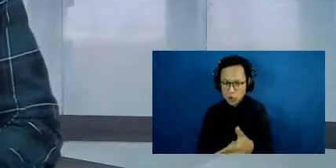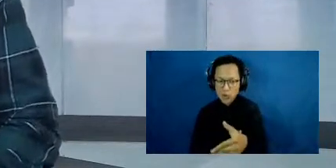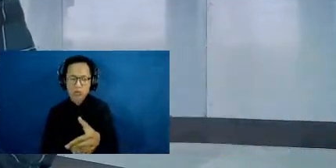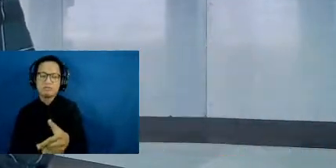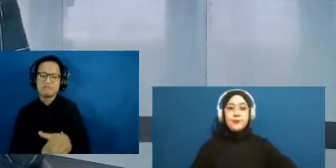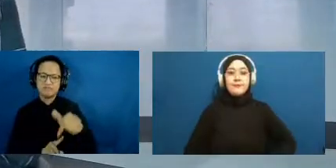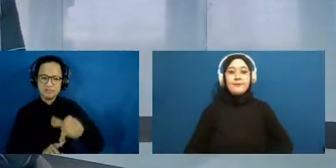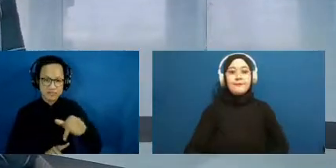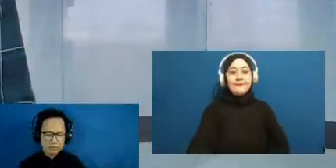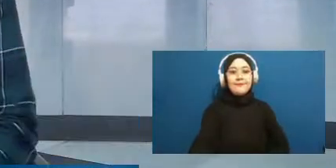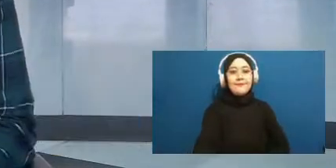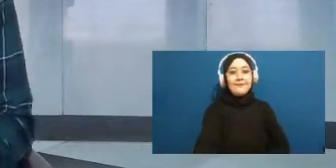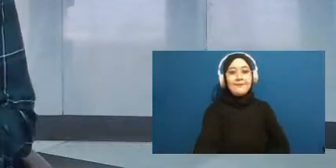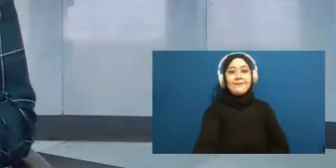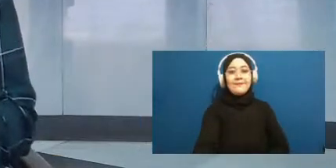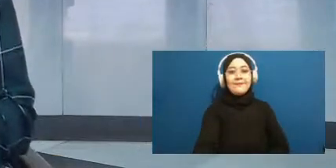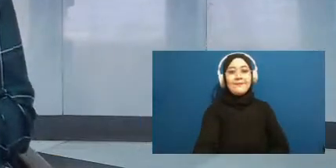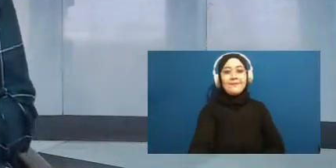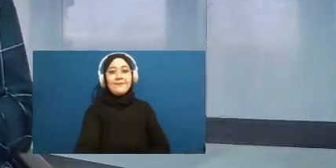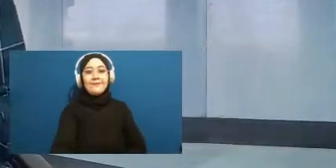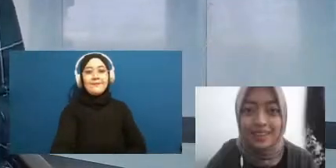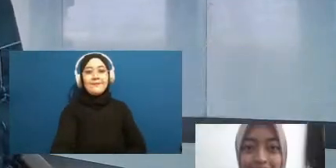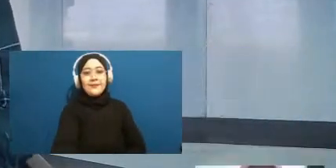Kak Caca yang bisa kami sampaikan.